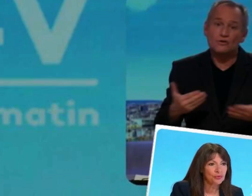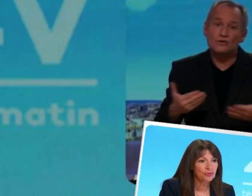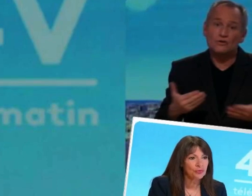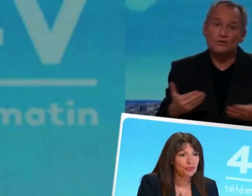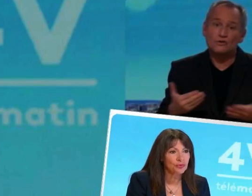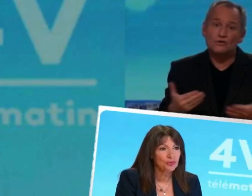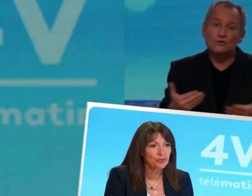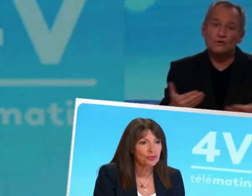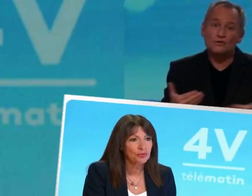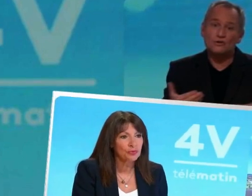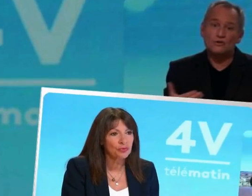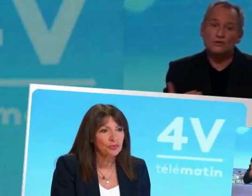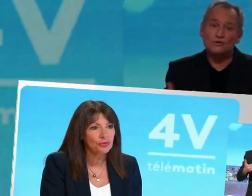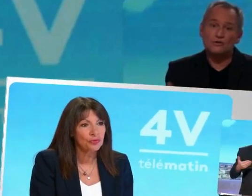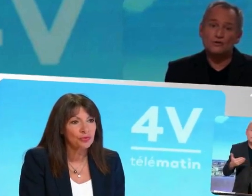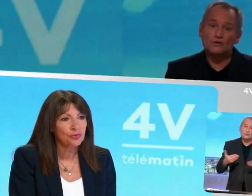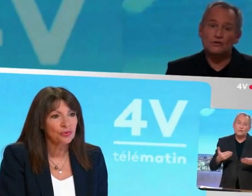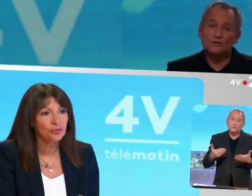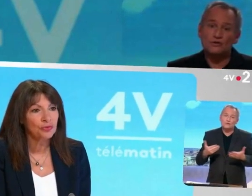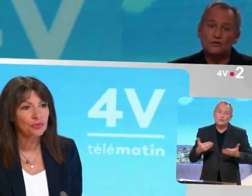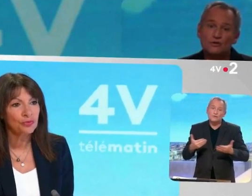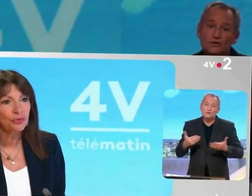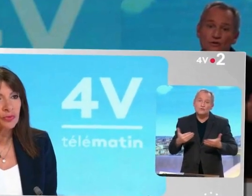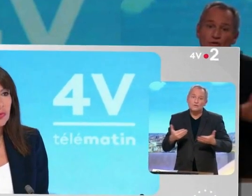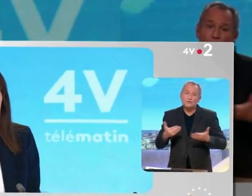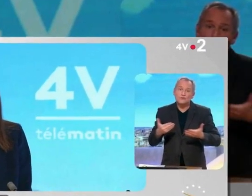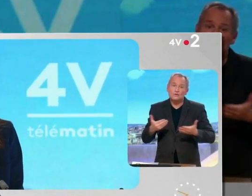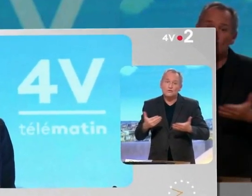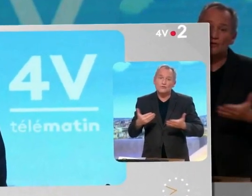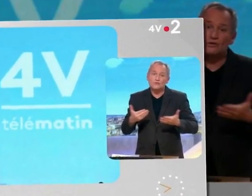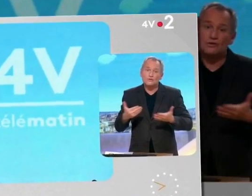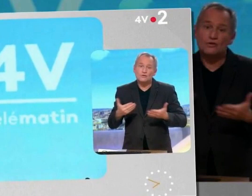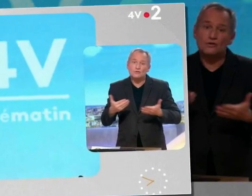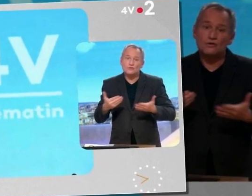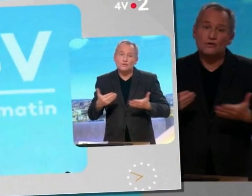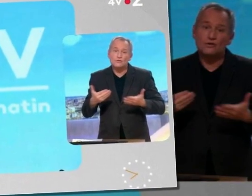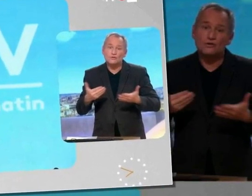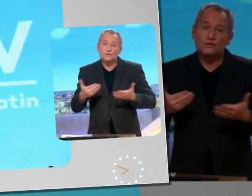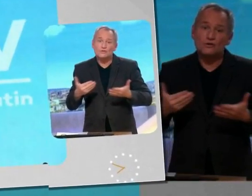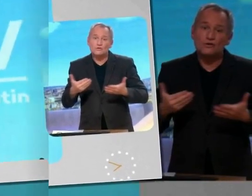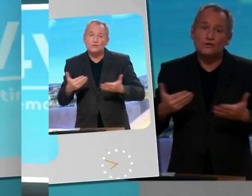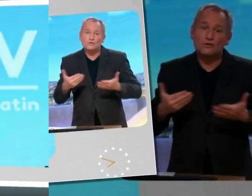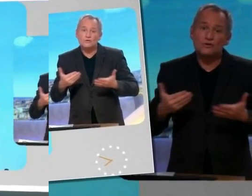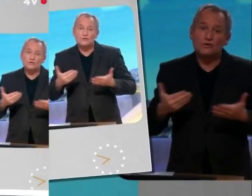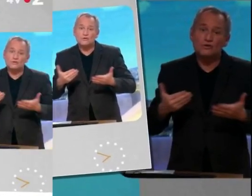Toutefois, elle avoue égoïstement s'être réjouie du départ de Rachida Dati de l'hémicycle du Conseil de Paris.